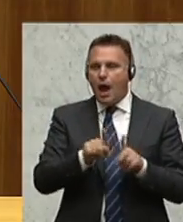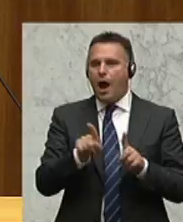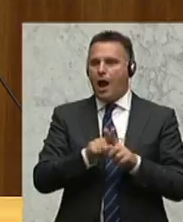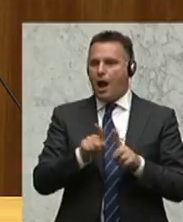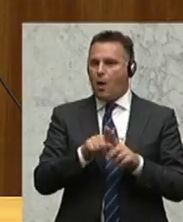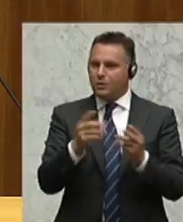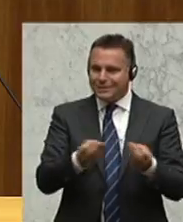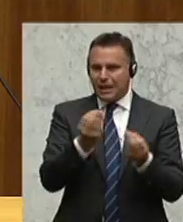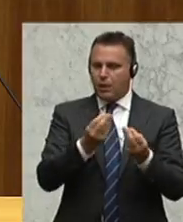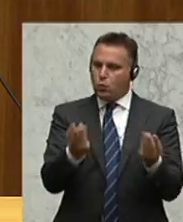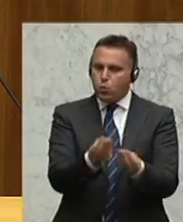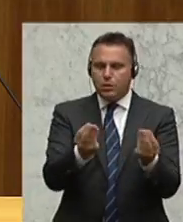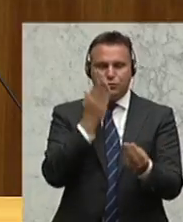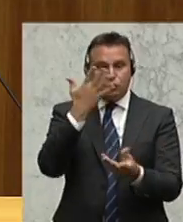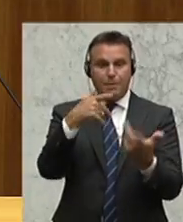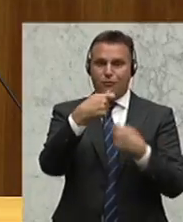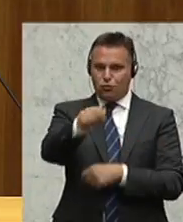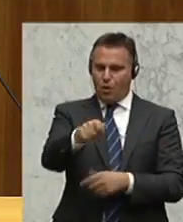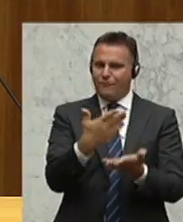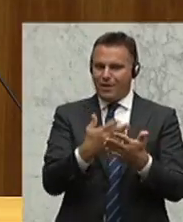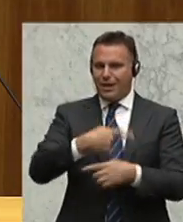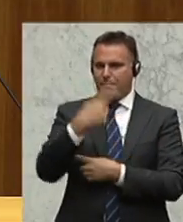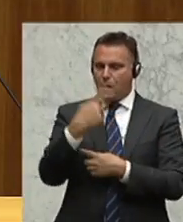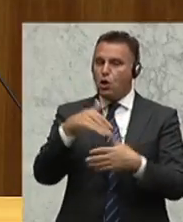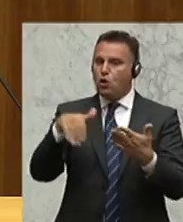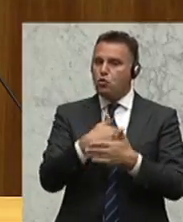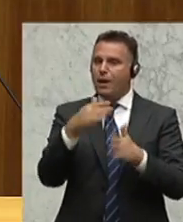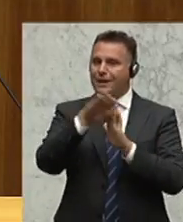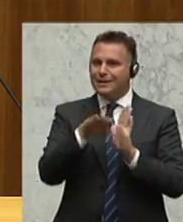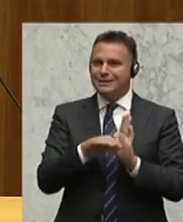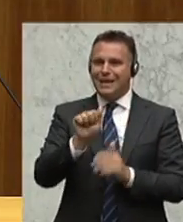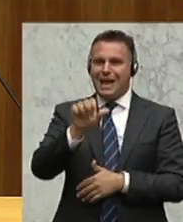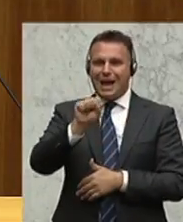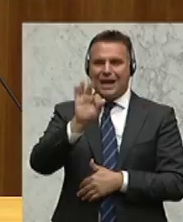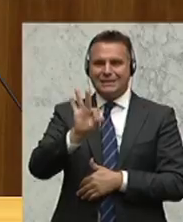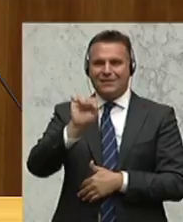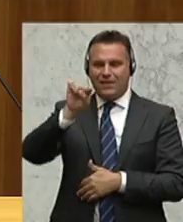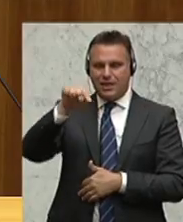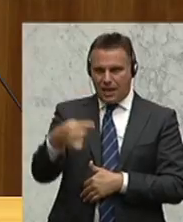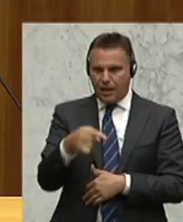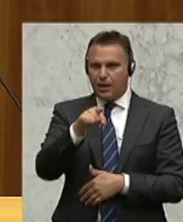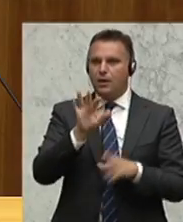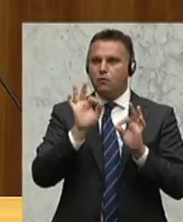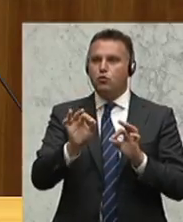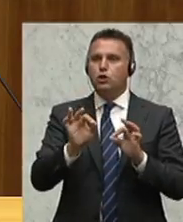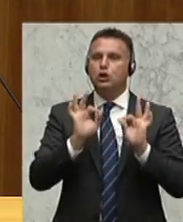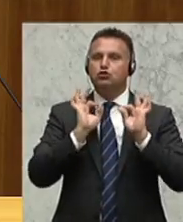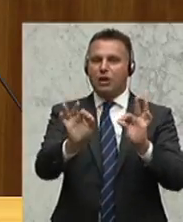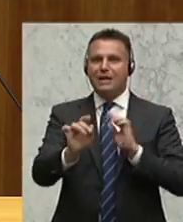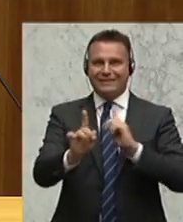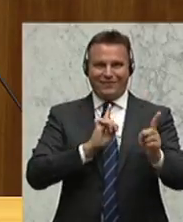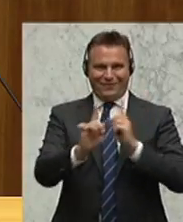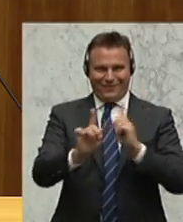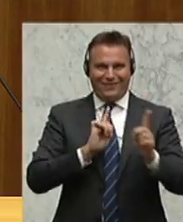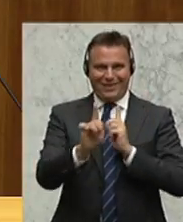sind unweigerlich die Folge. Mit dem neuen ASFINAG-Gesetz hat sich die Belastung für den Straßenverkehr